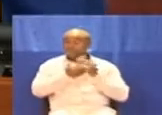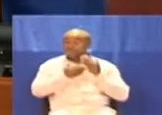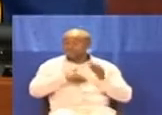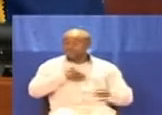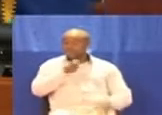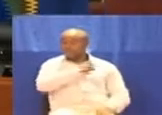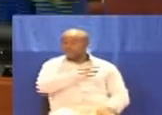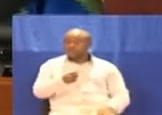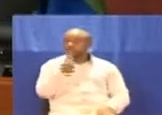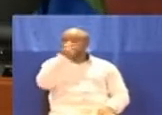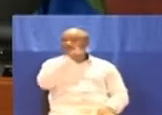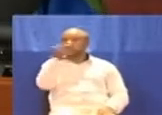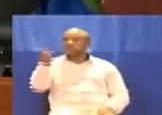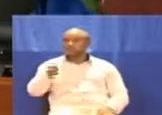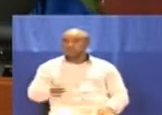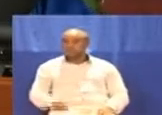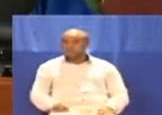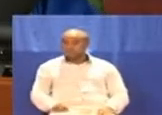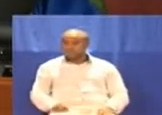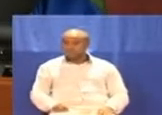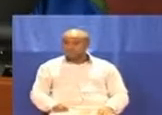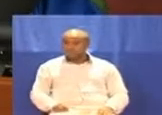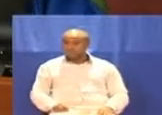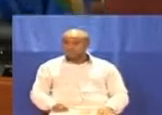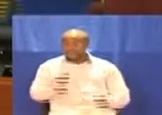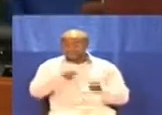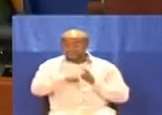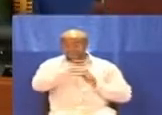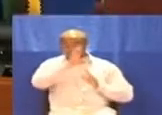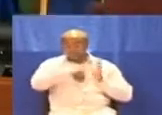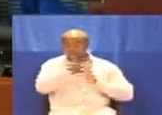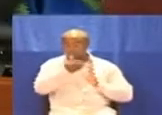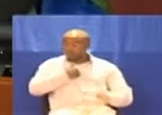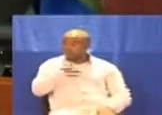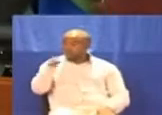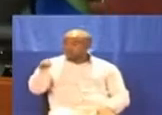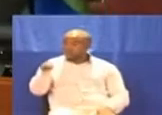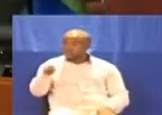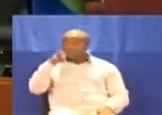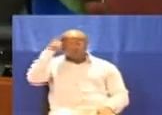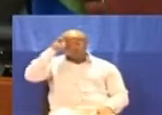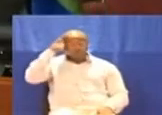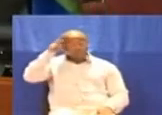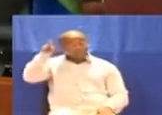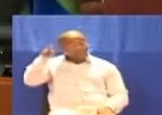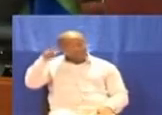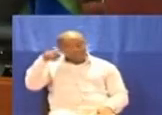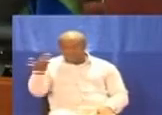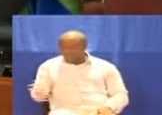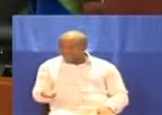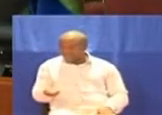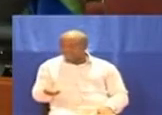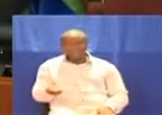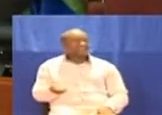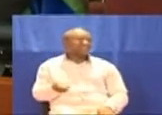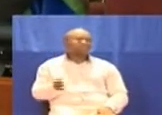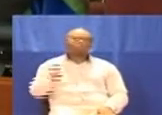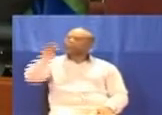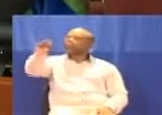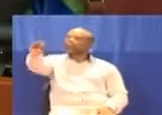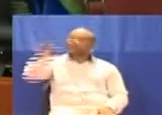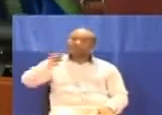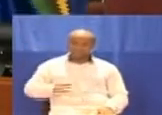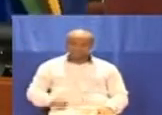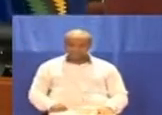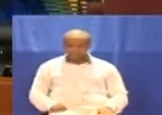tu. Kama umefanya hesabu, probability ya kuwa wewe unayewaza hayo ndogo sana,